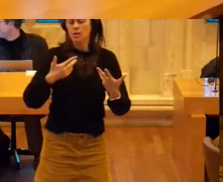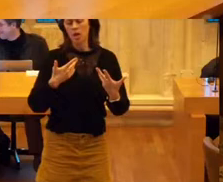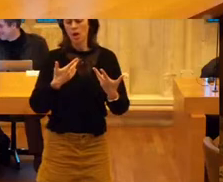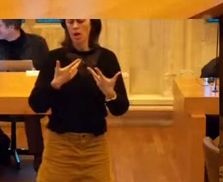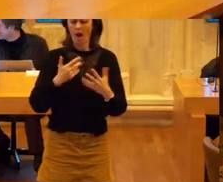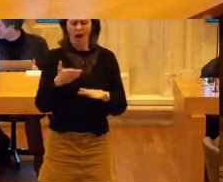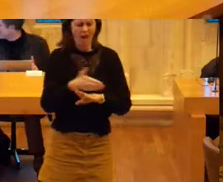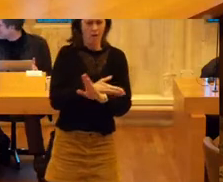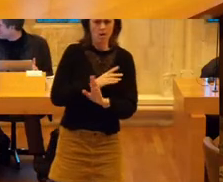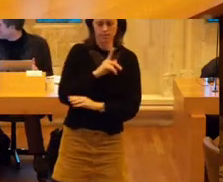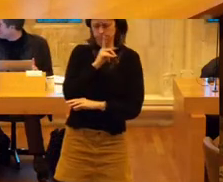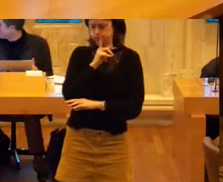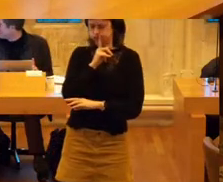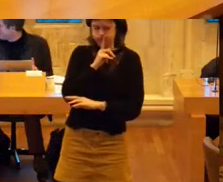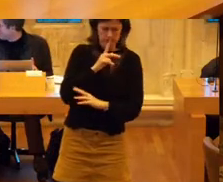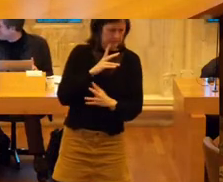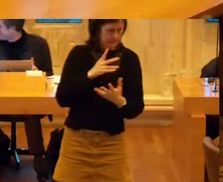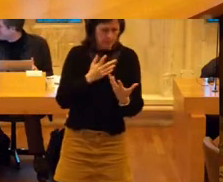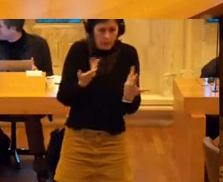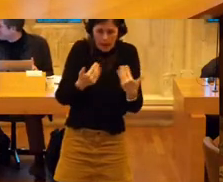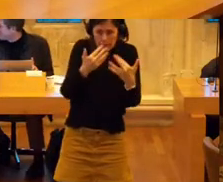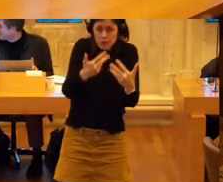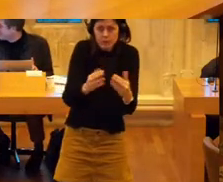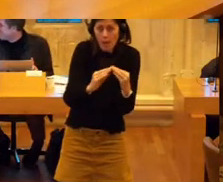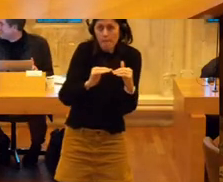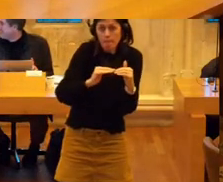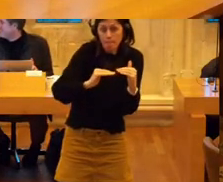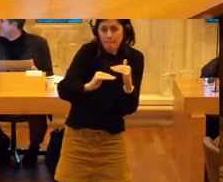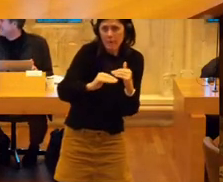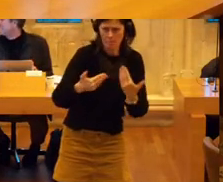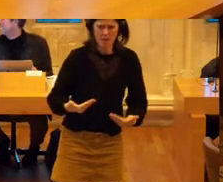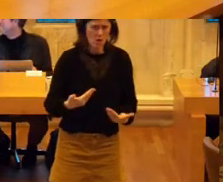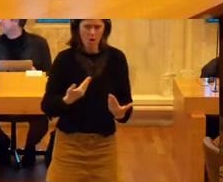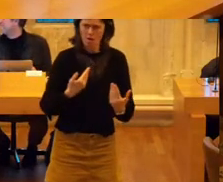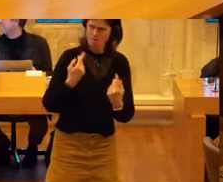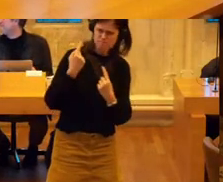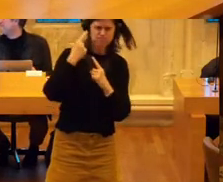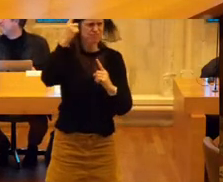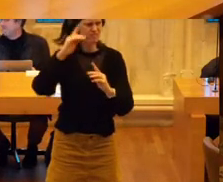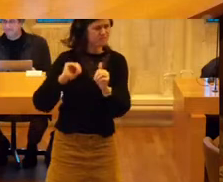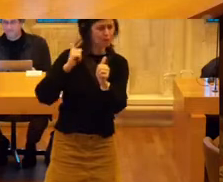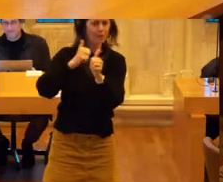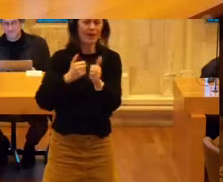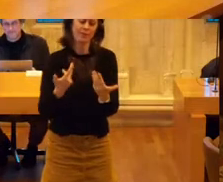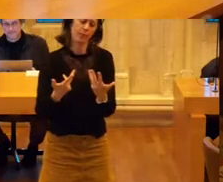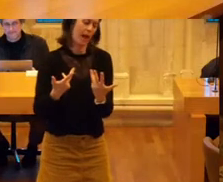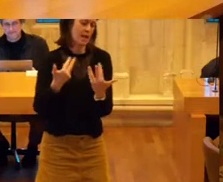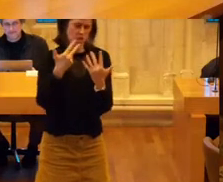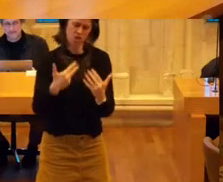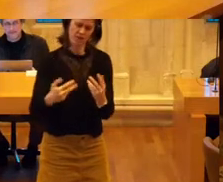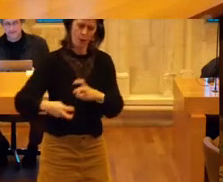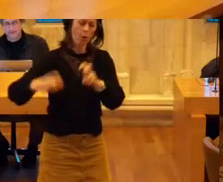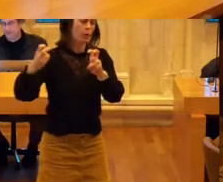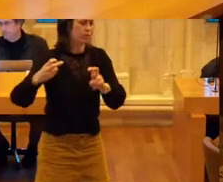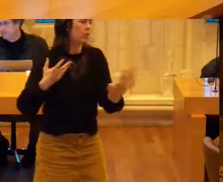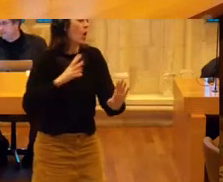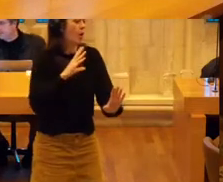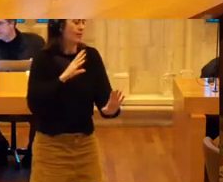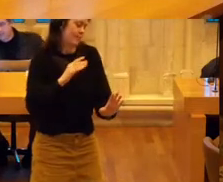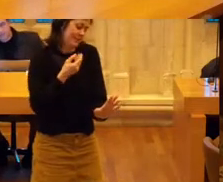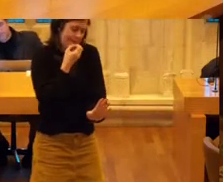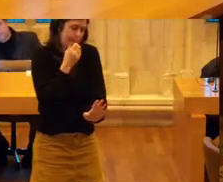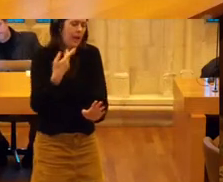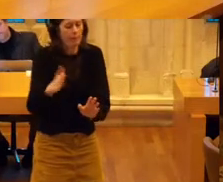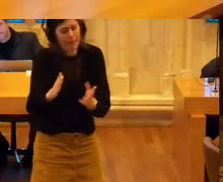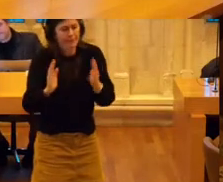dire, c'est qu'évidemment la question de la sécurité, ou en tout cas plutôt à l'inverse à Caen, le fait d'être dans une ville qu'on dit